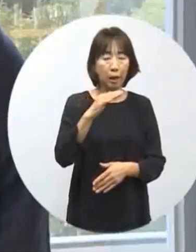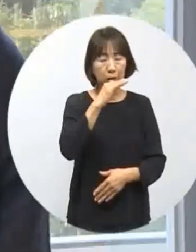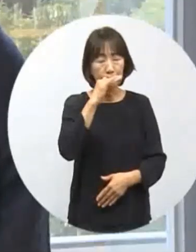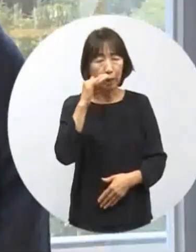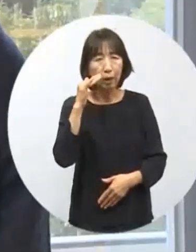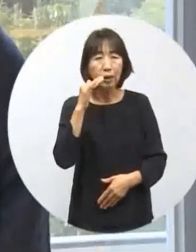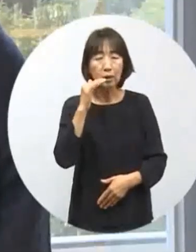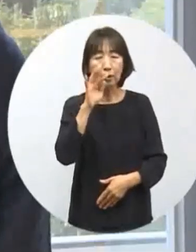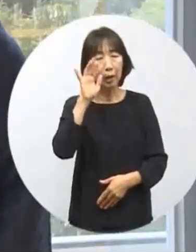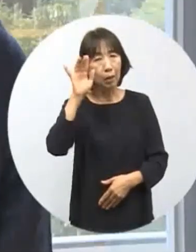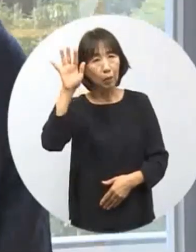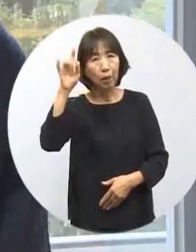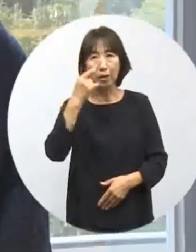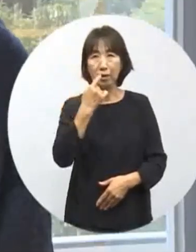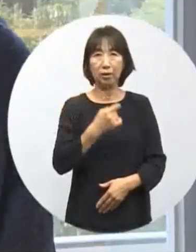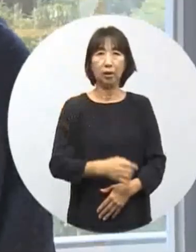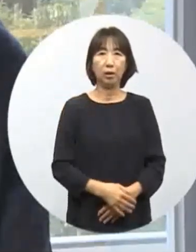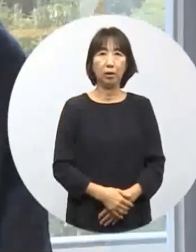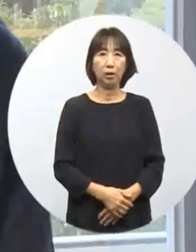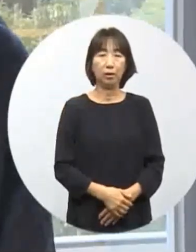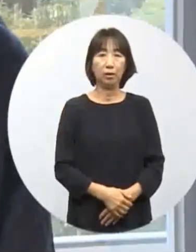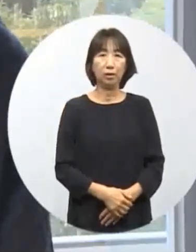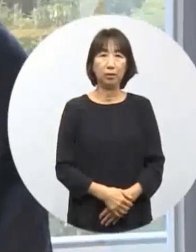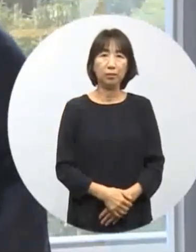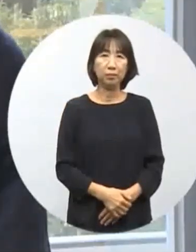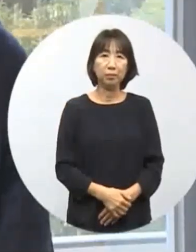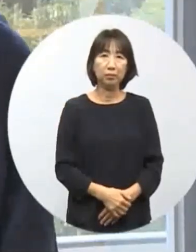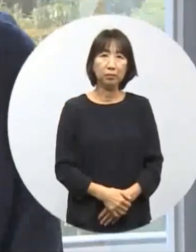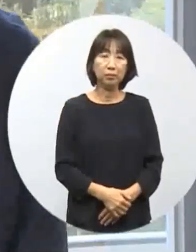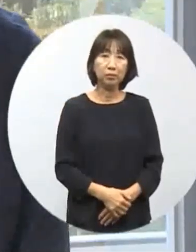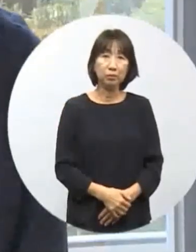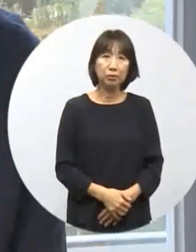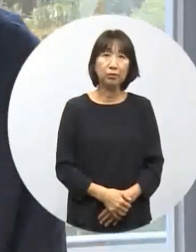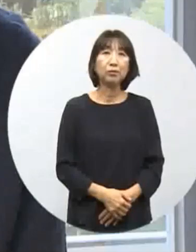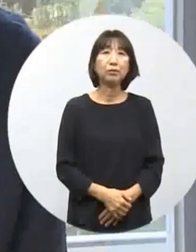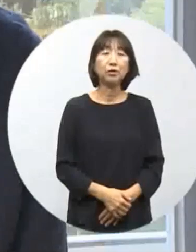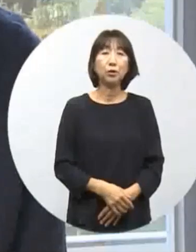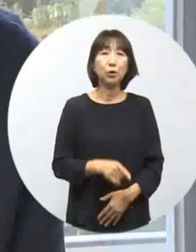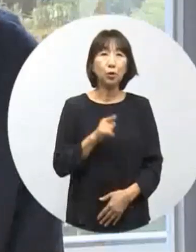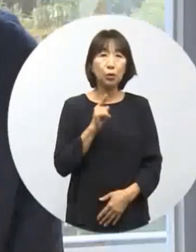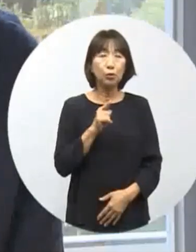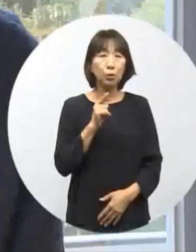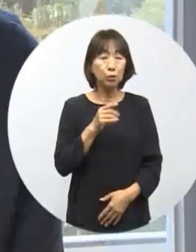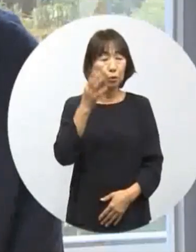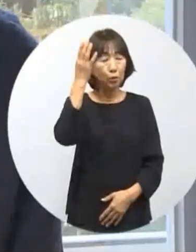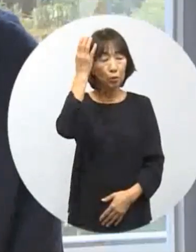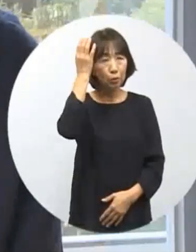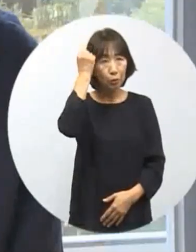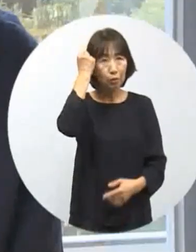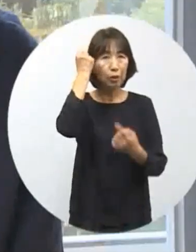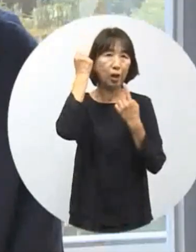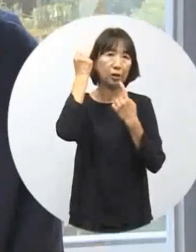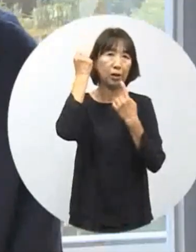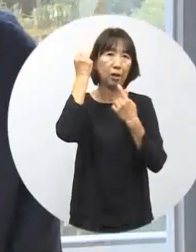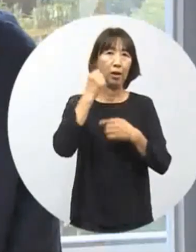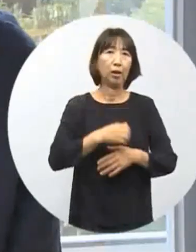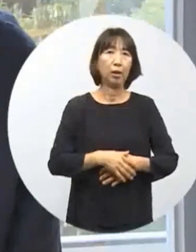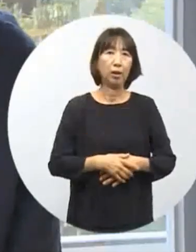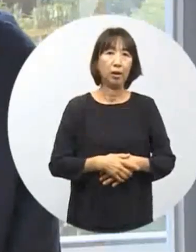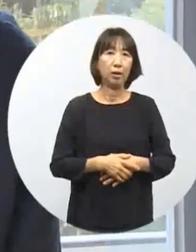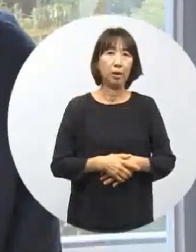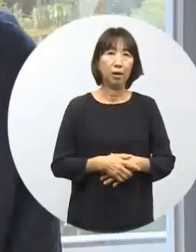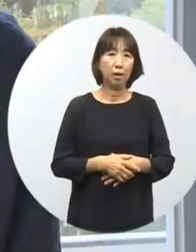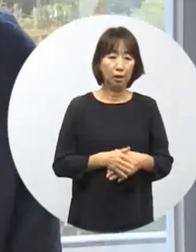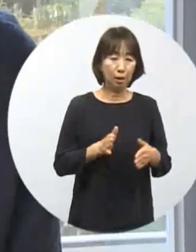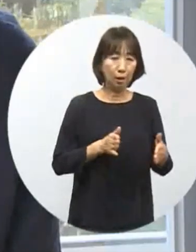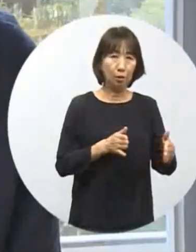憧れてたわけですね。で、まあ、そんなこう記憶があったので、この道